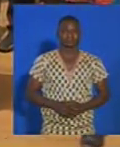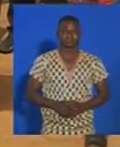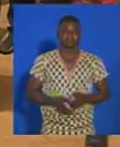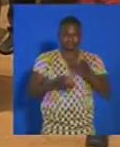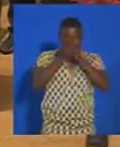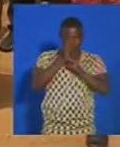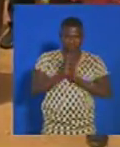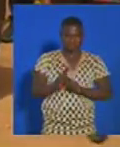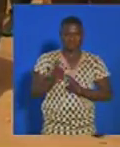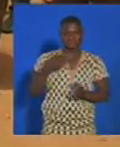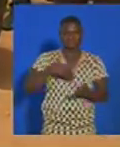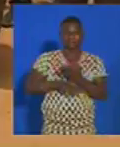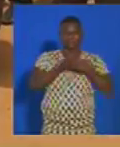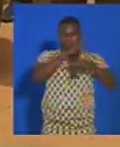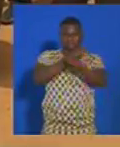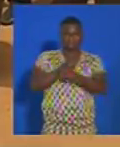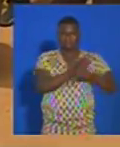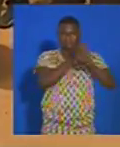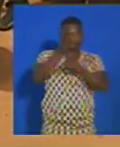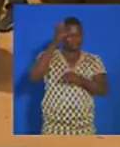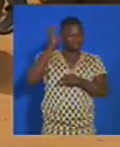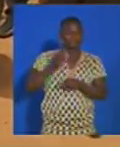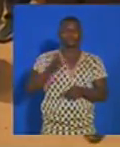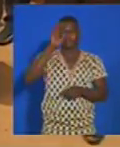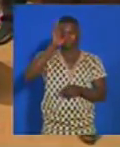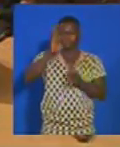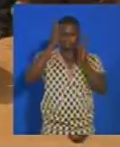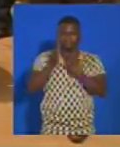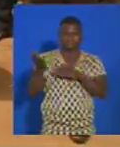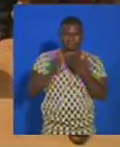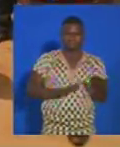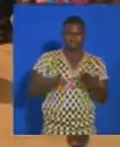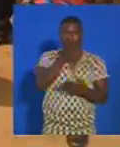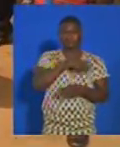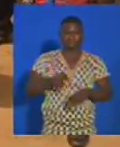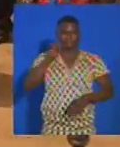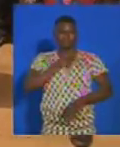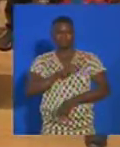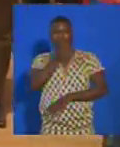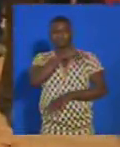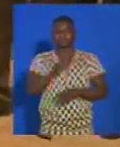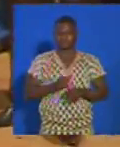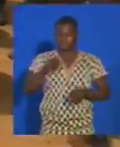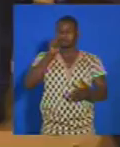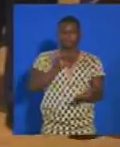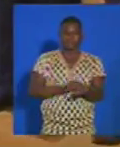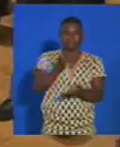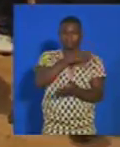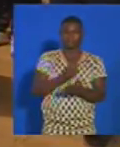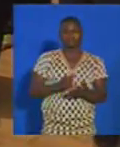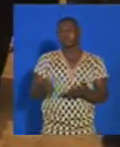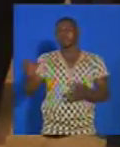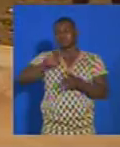Hommage dans la pure tradition chinoise à 9 disparus de la mission médicale chinoise décédée à Kudugu entre 1981